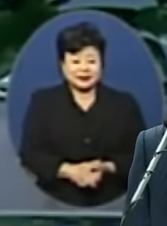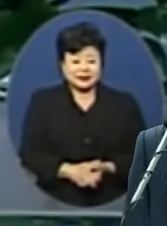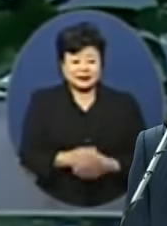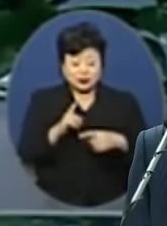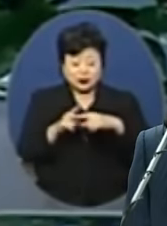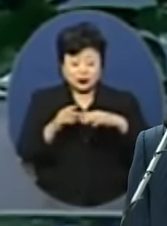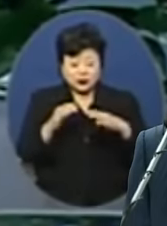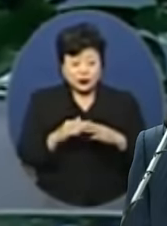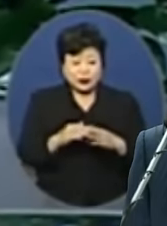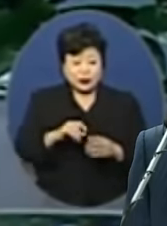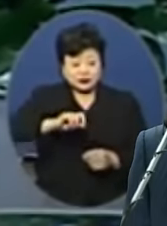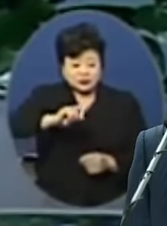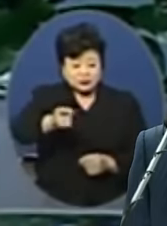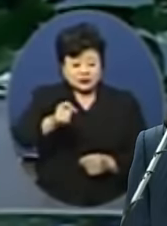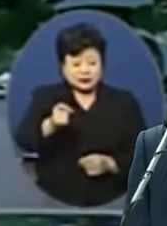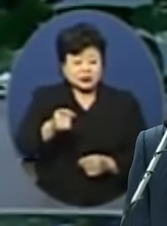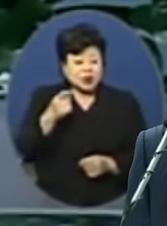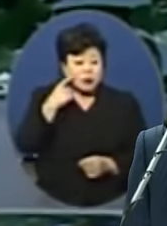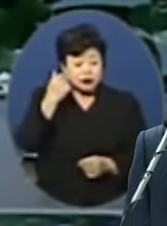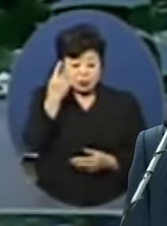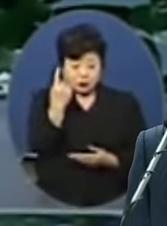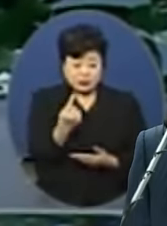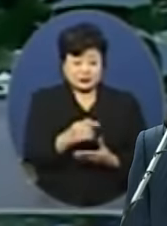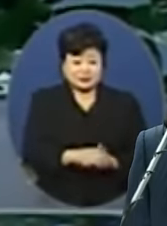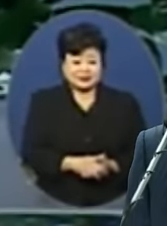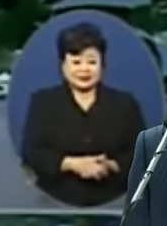교회 채널에 어떤 목사님이 나와서